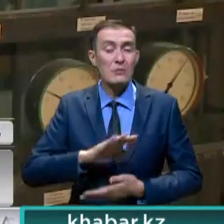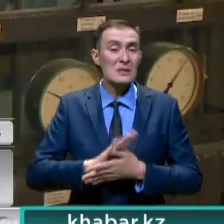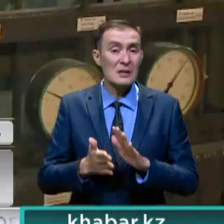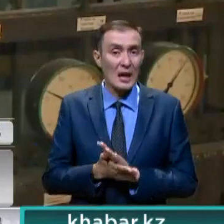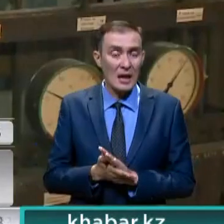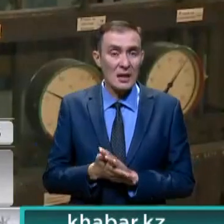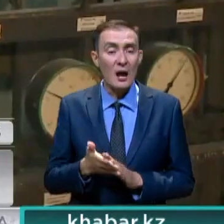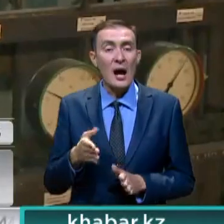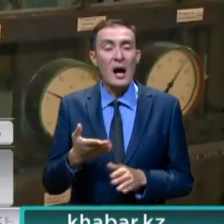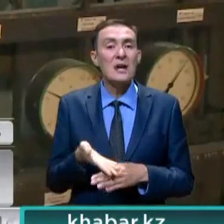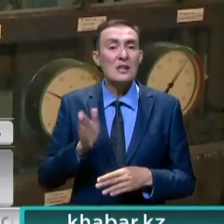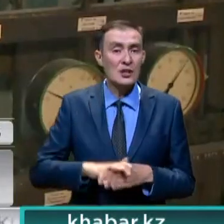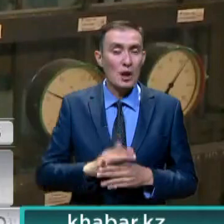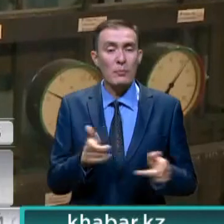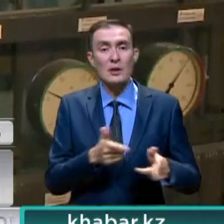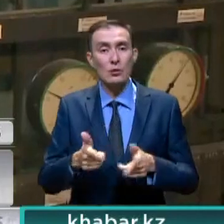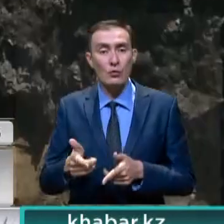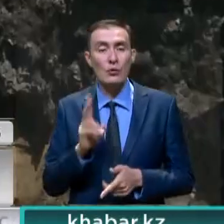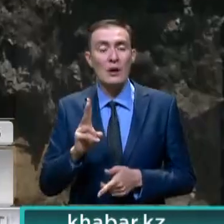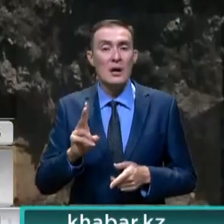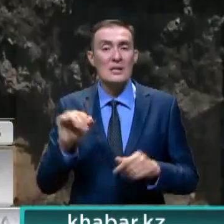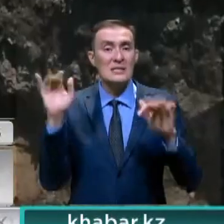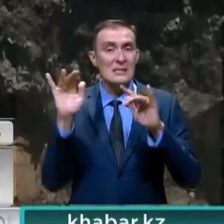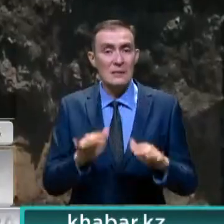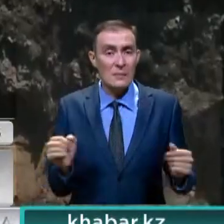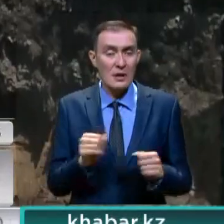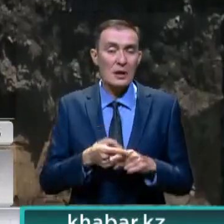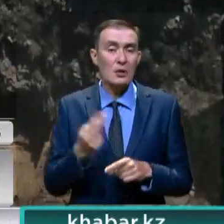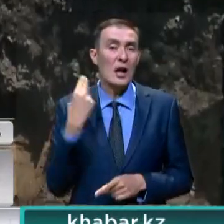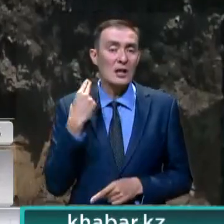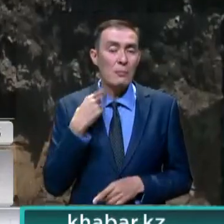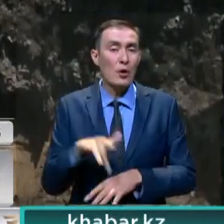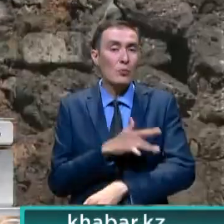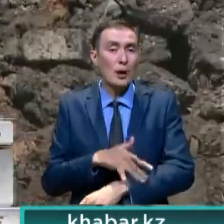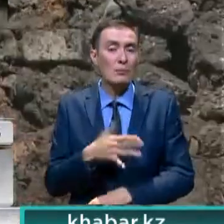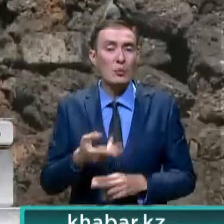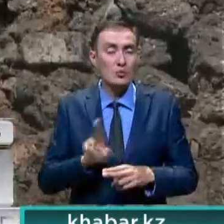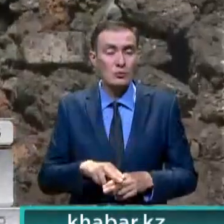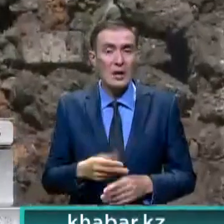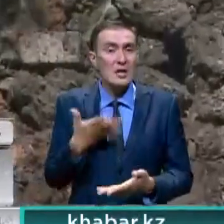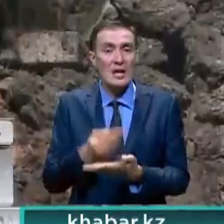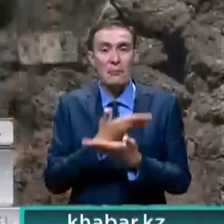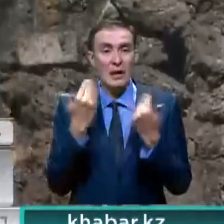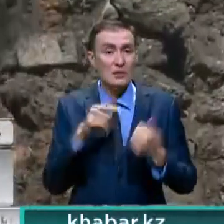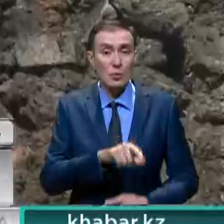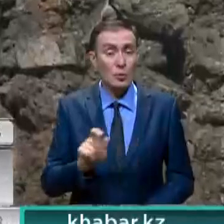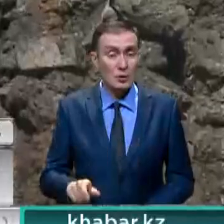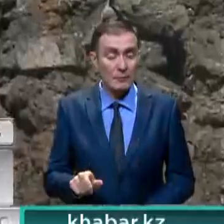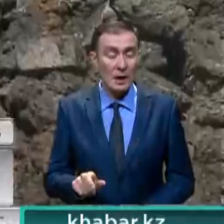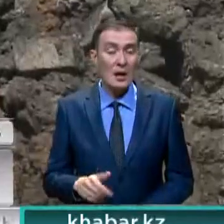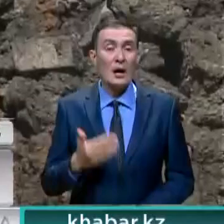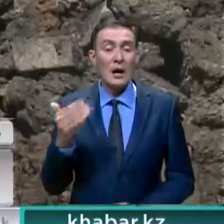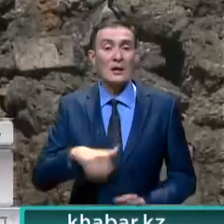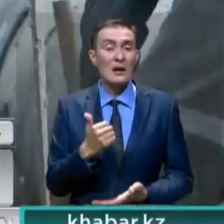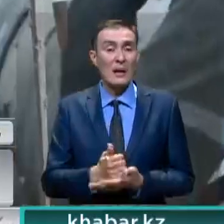неудовлетворительном состоянии. Осложняют подготовку к холодам и внушительные долги по коммунальным услугам, которые не оплачивают казахстанцы. В свою